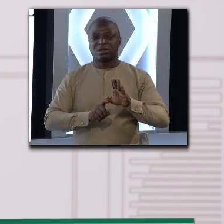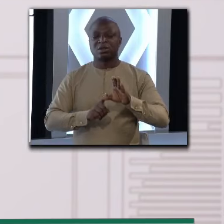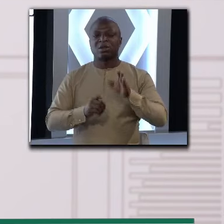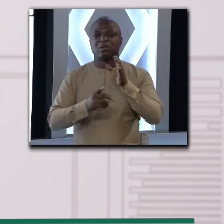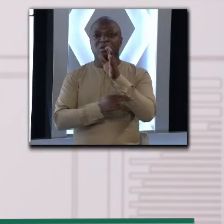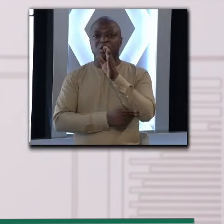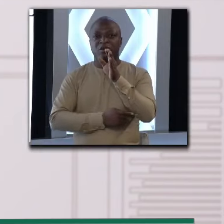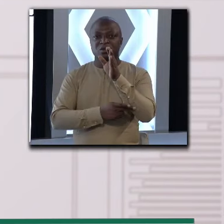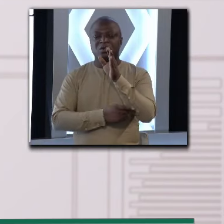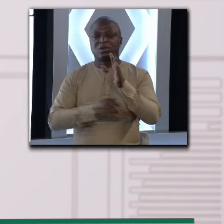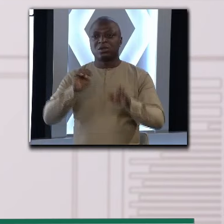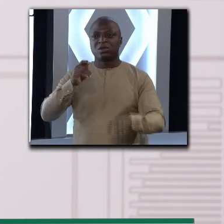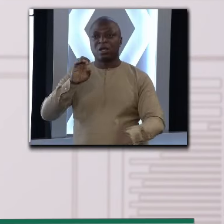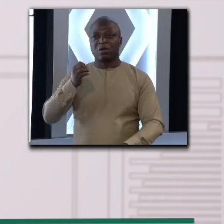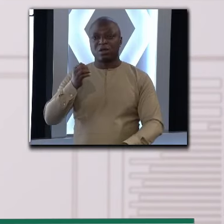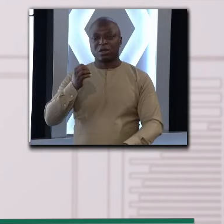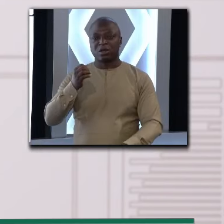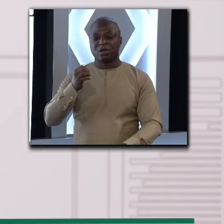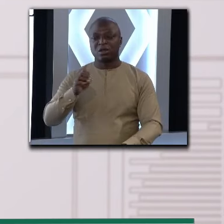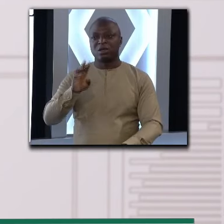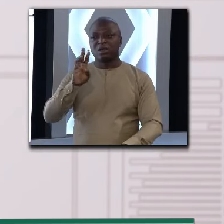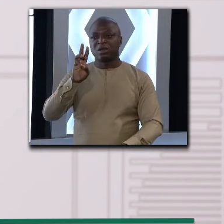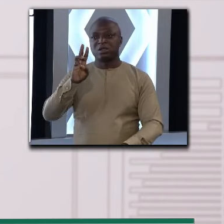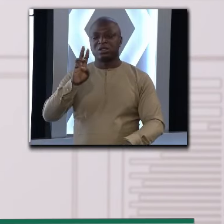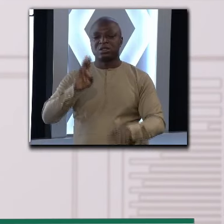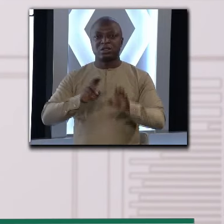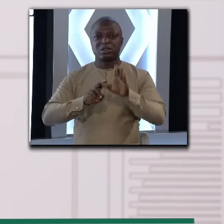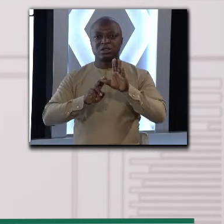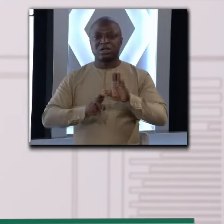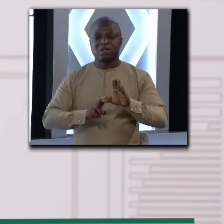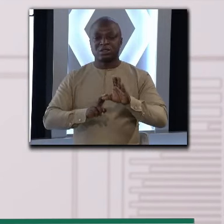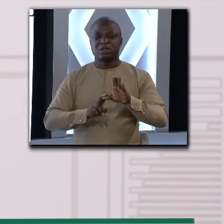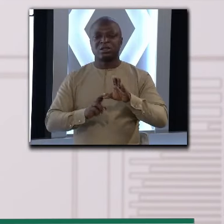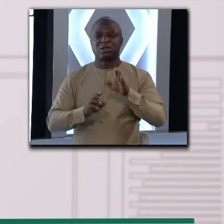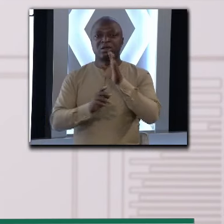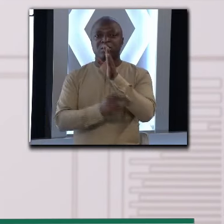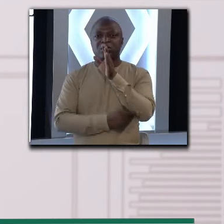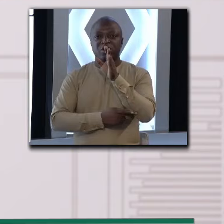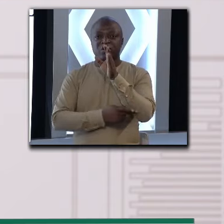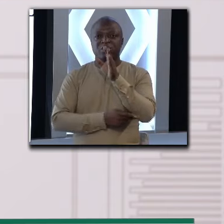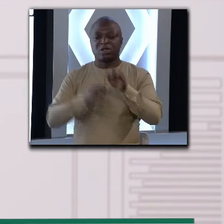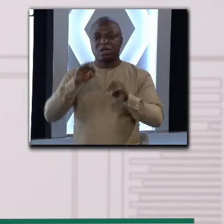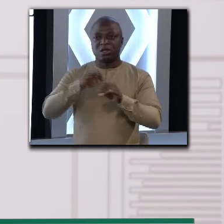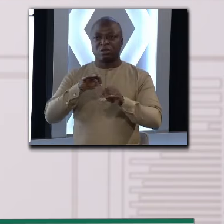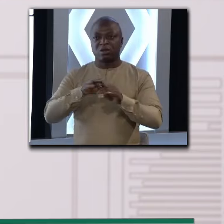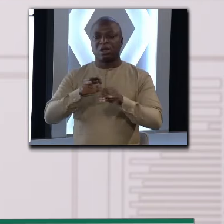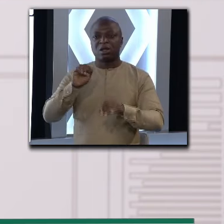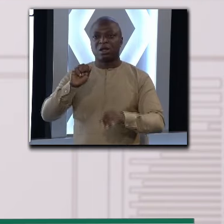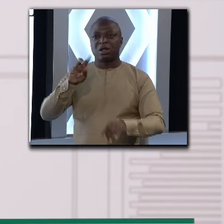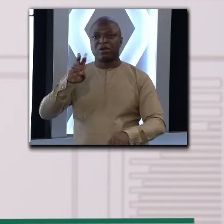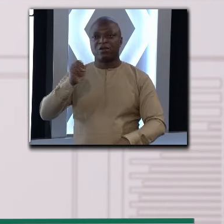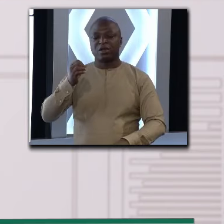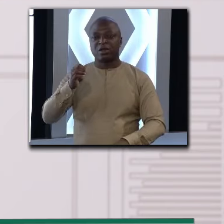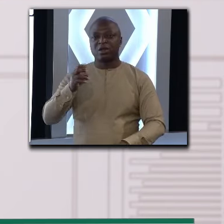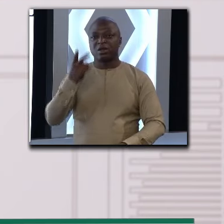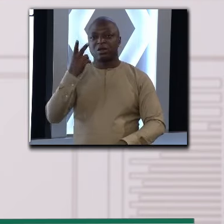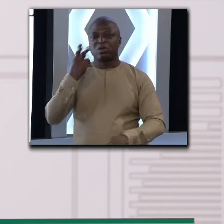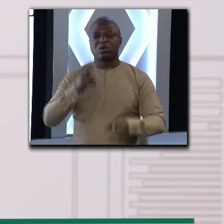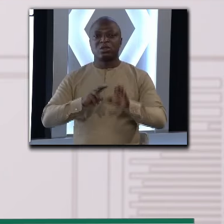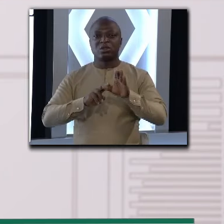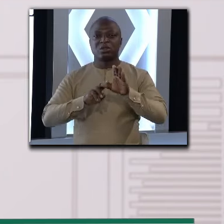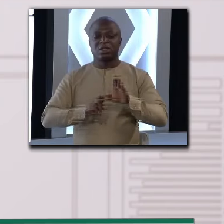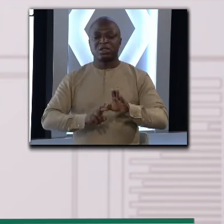Circonscription électorale Agouen-Ivé, 6 sièges. Circonscription électorale Avé, 2